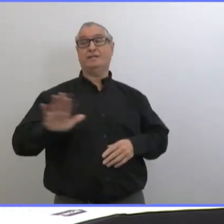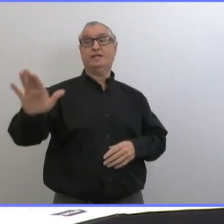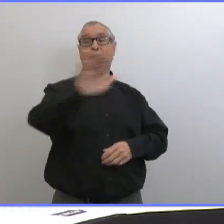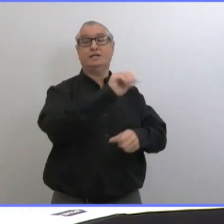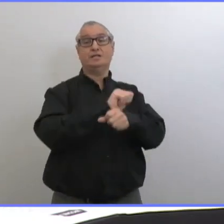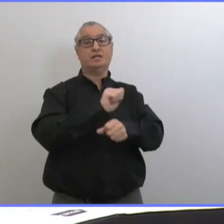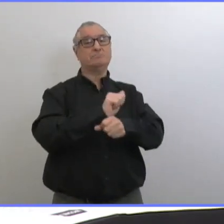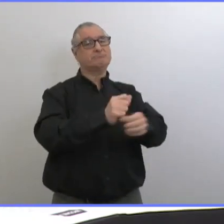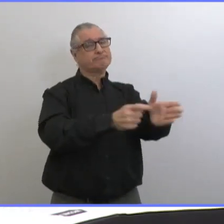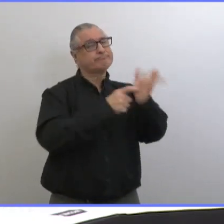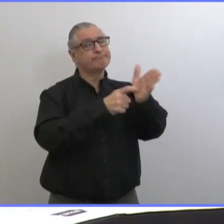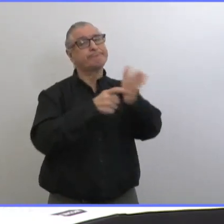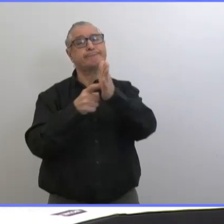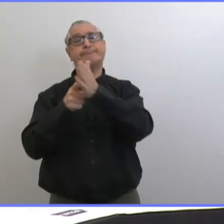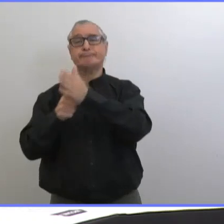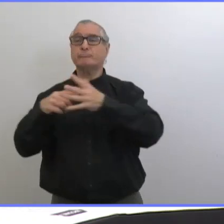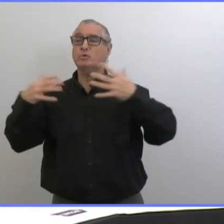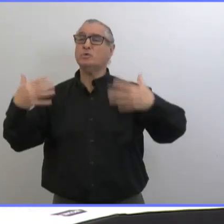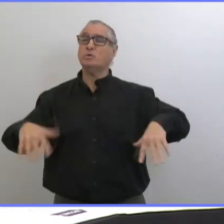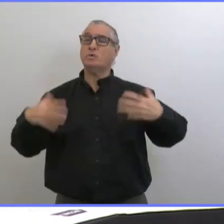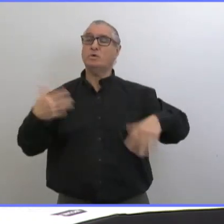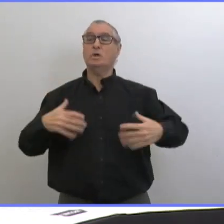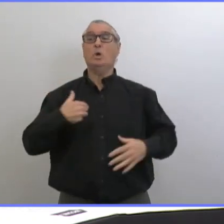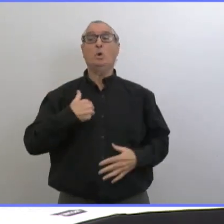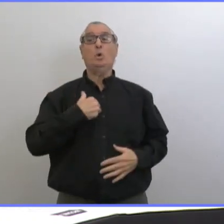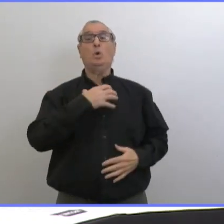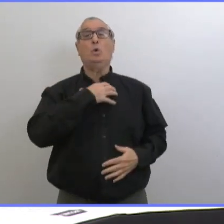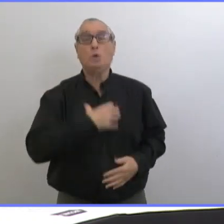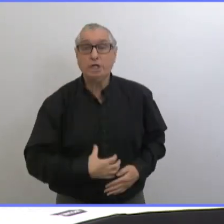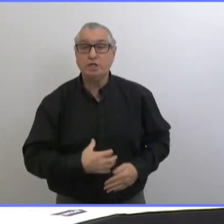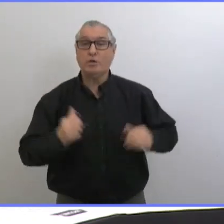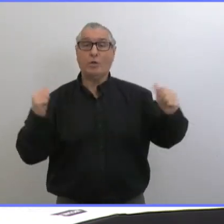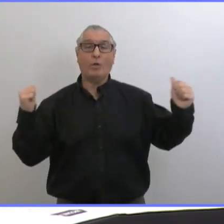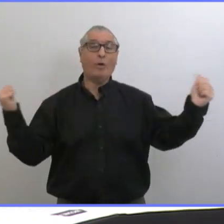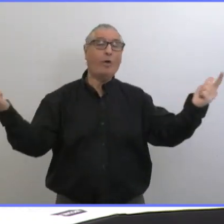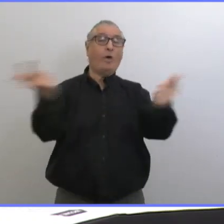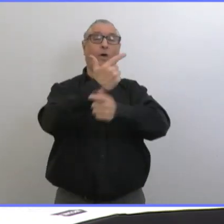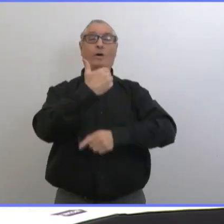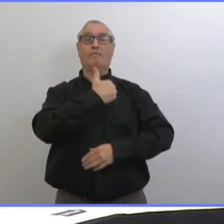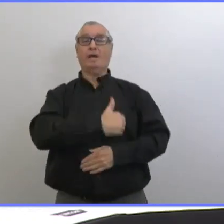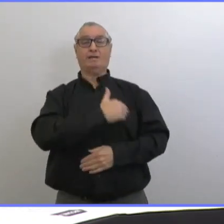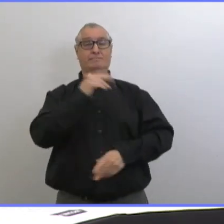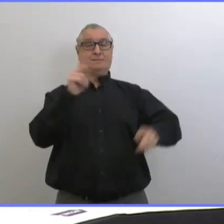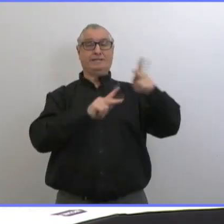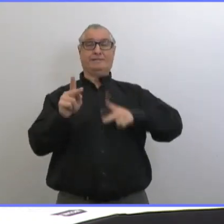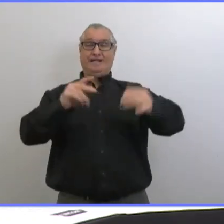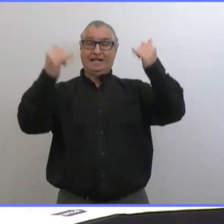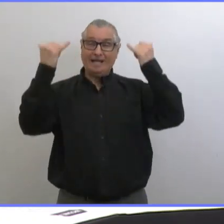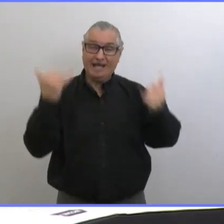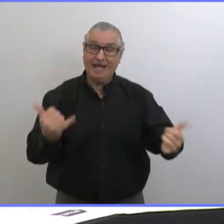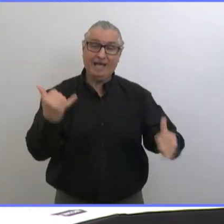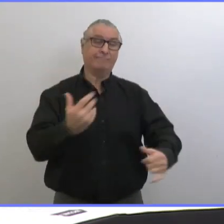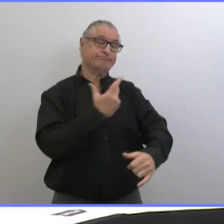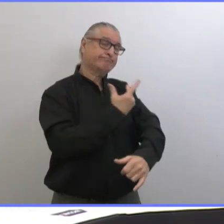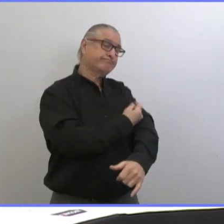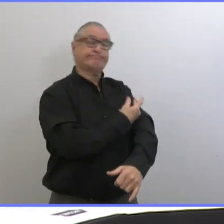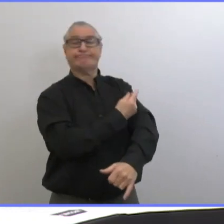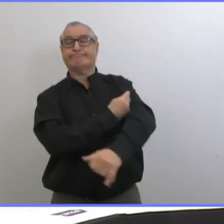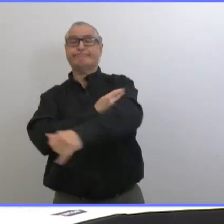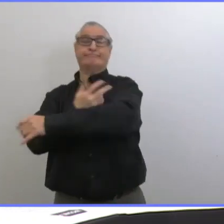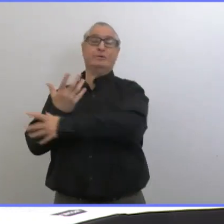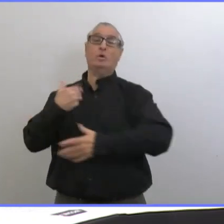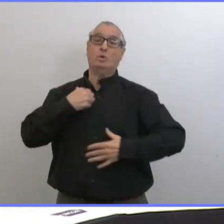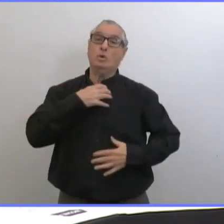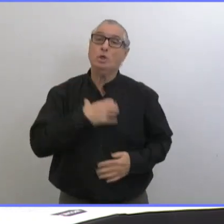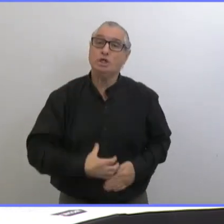Toutes les vies sont importantes dans la province et j'aimerais pouvoir offrir le vaccin à tous les Manitobains. Offrir l'opportunité de se faire